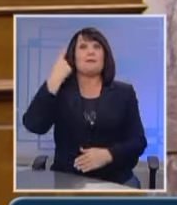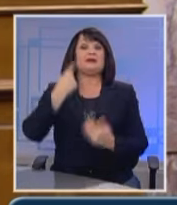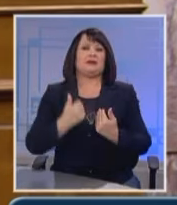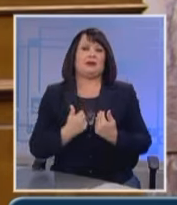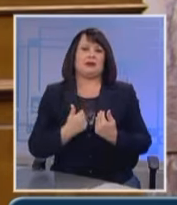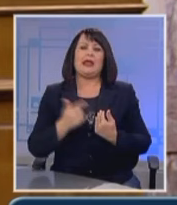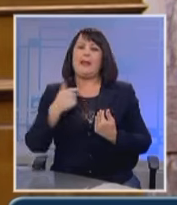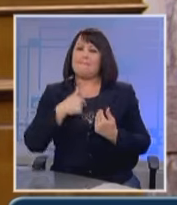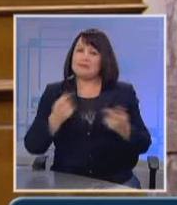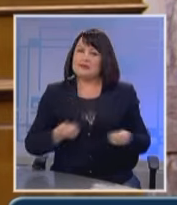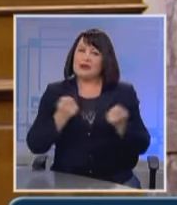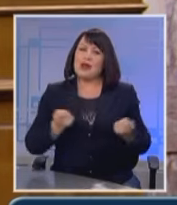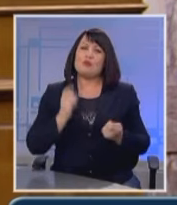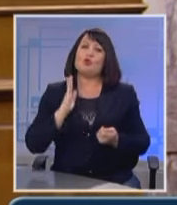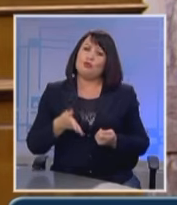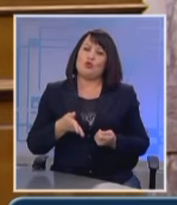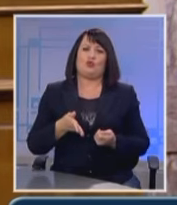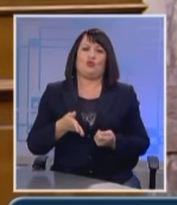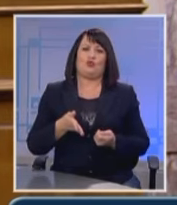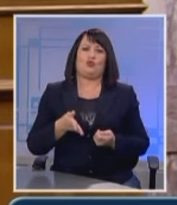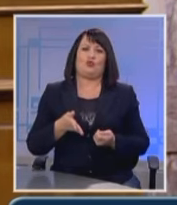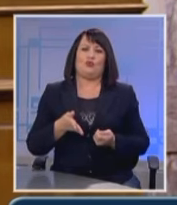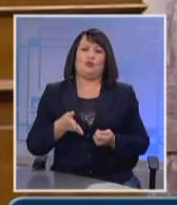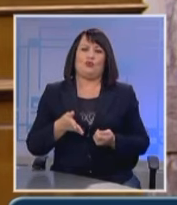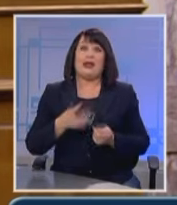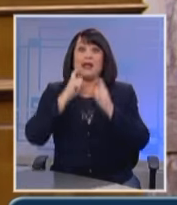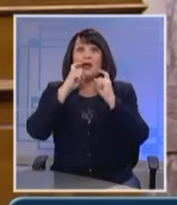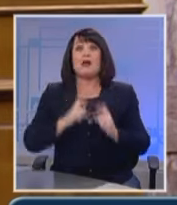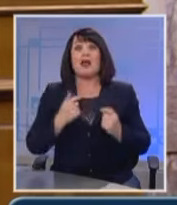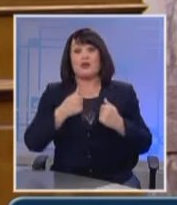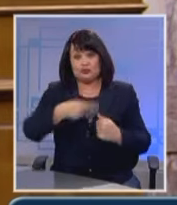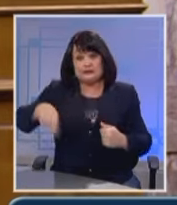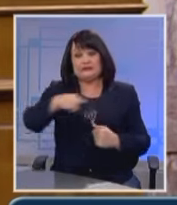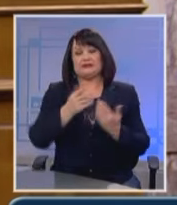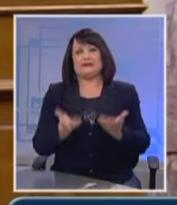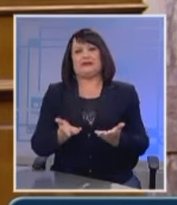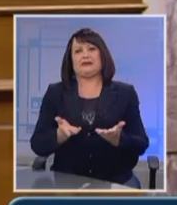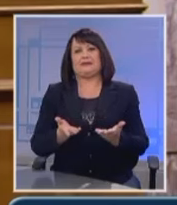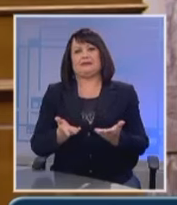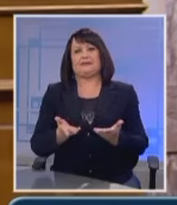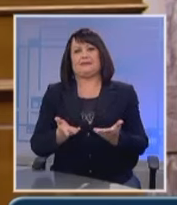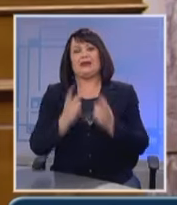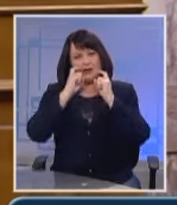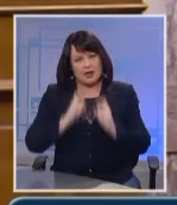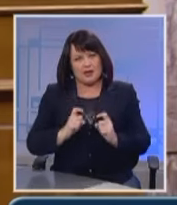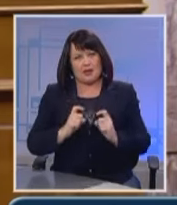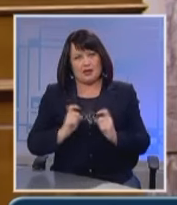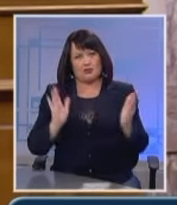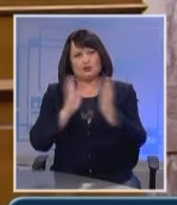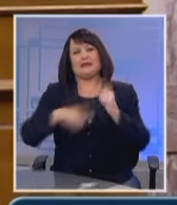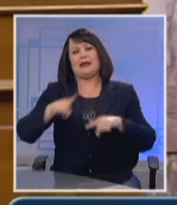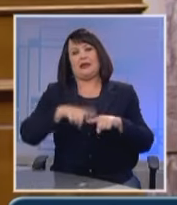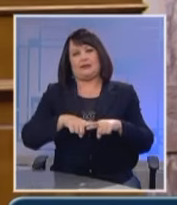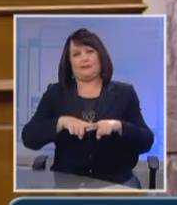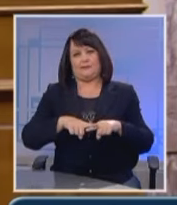και εμείς θα κάνουμε ό,τι είναι δυνατόν για να ανταποκριθούμε στο χρέος απέναντί σας, που ταυτόχρονα είναι και χρέος απέναντι στην πατρίδα